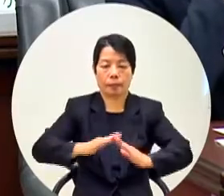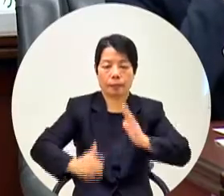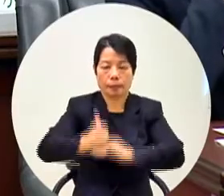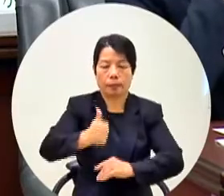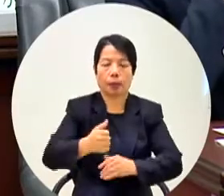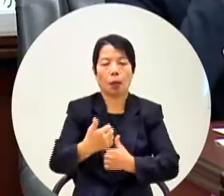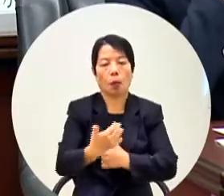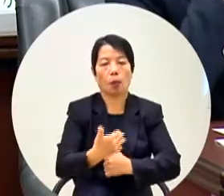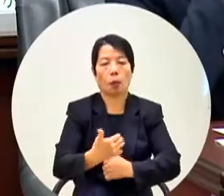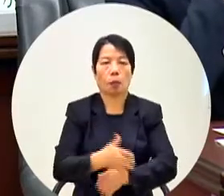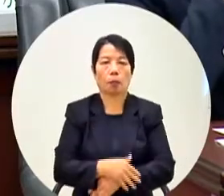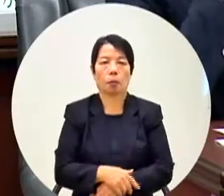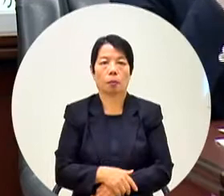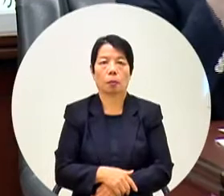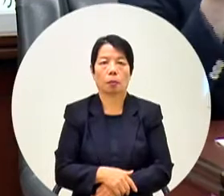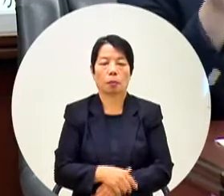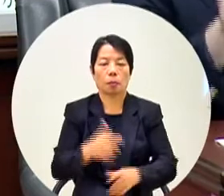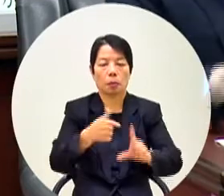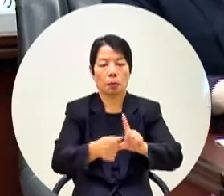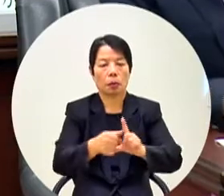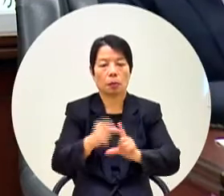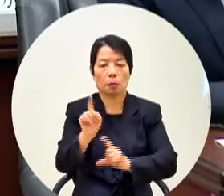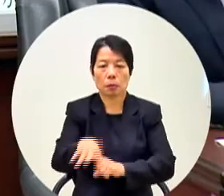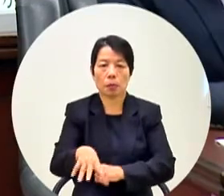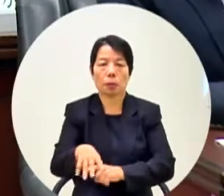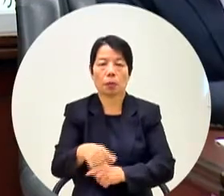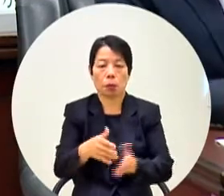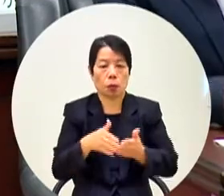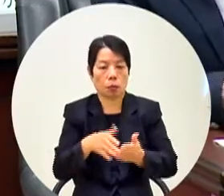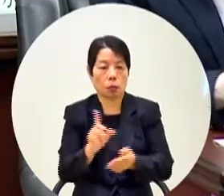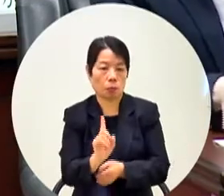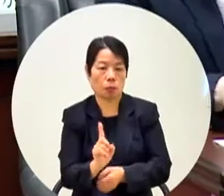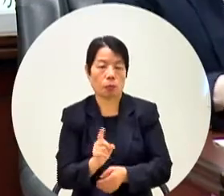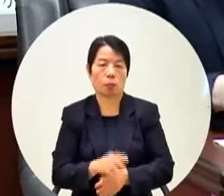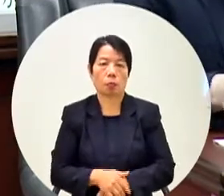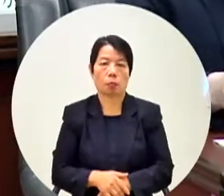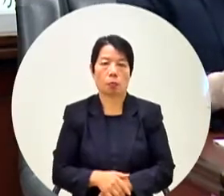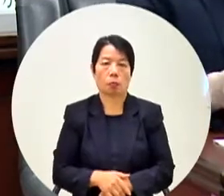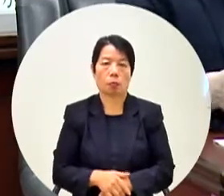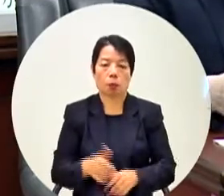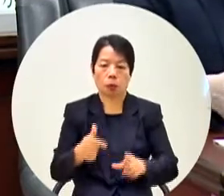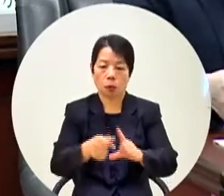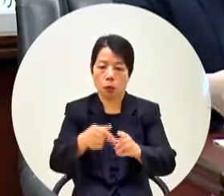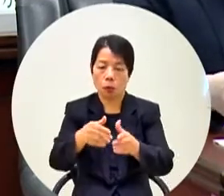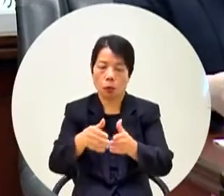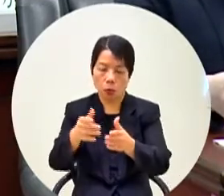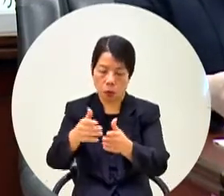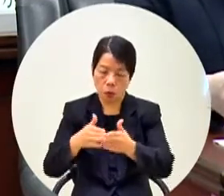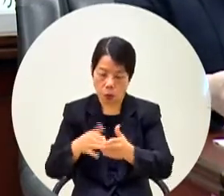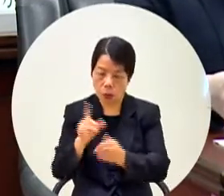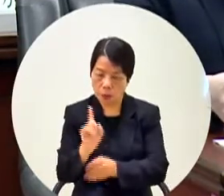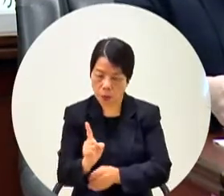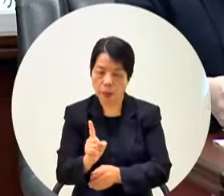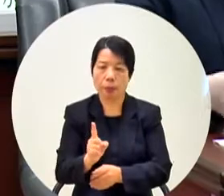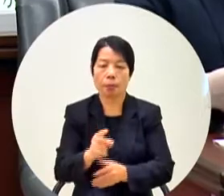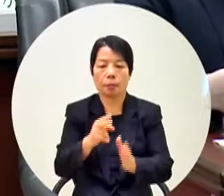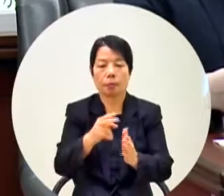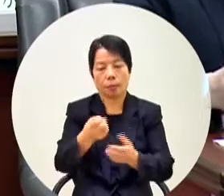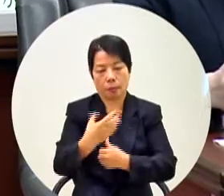吼、哦，啊，恁对一区有甚物款的需求，对一区有甚物款的需求，吼、哦，